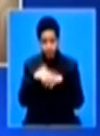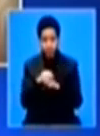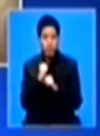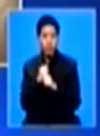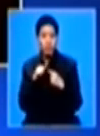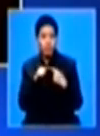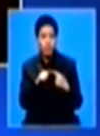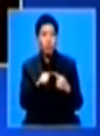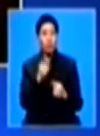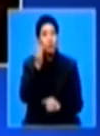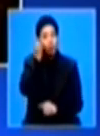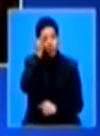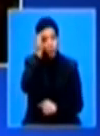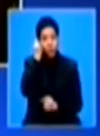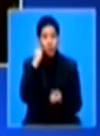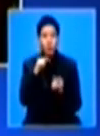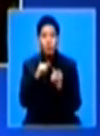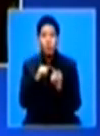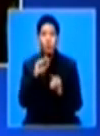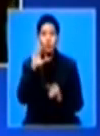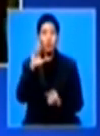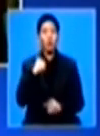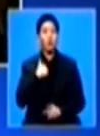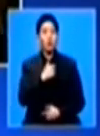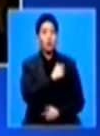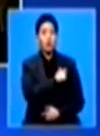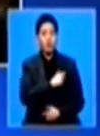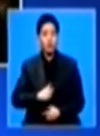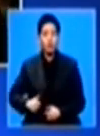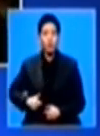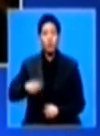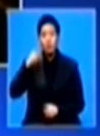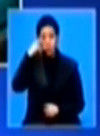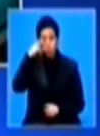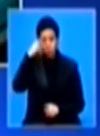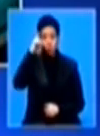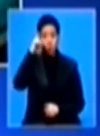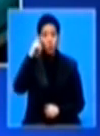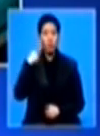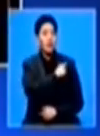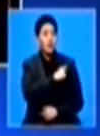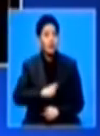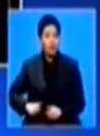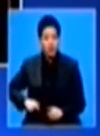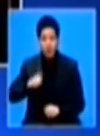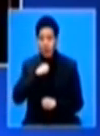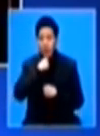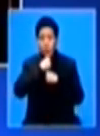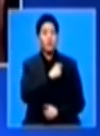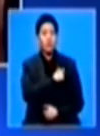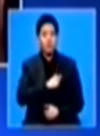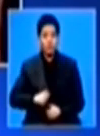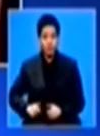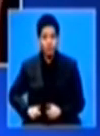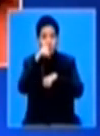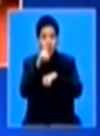องค์และขอให้ทุกพระองค์ทรงพระเจริญค่ะส่วนในเรื่องของการค้ามนุษย์และประมงผิดกฎหมายหรือ IUU นั้